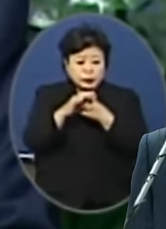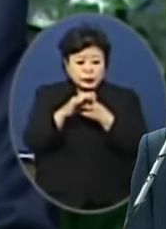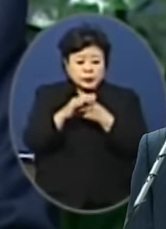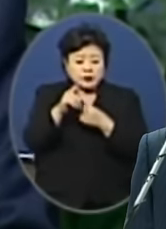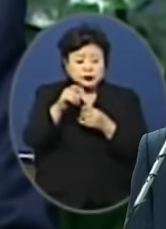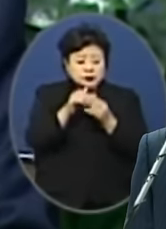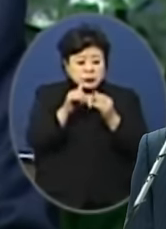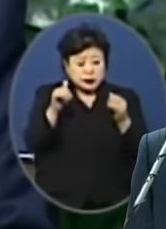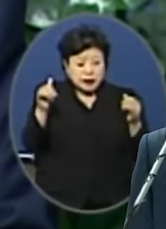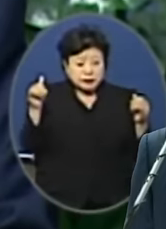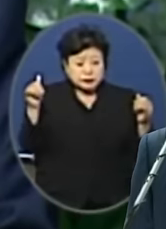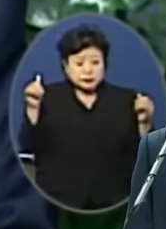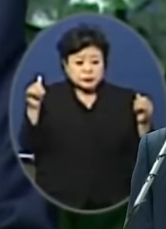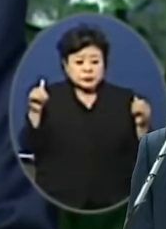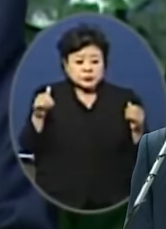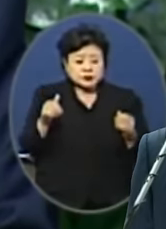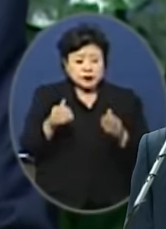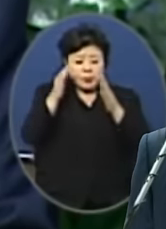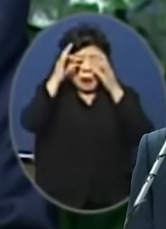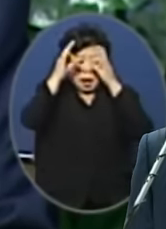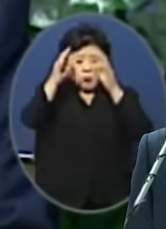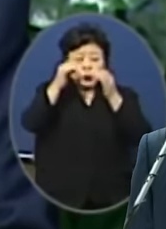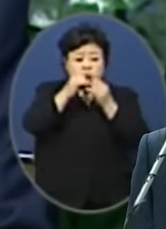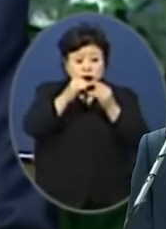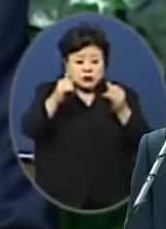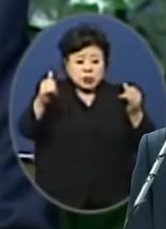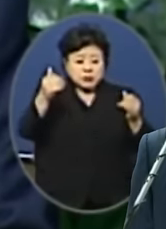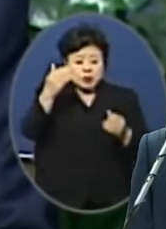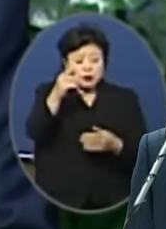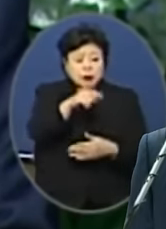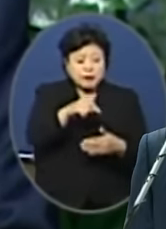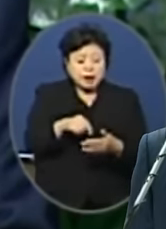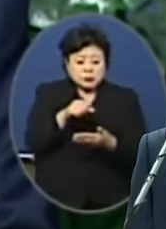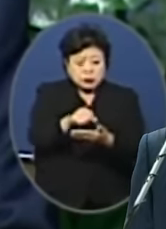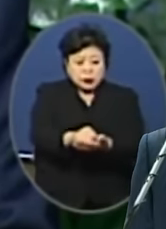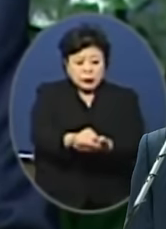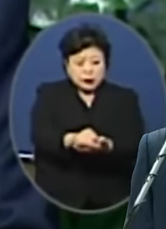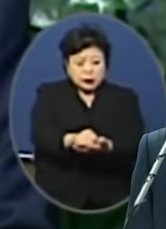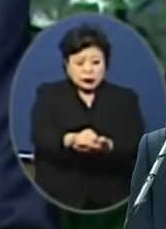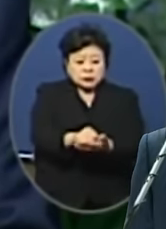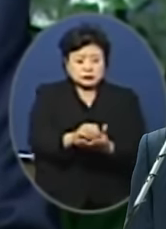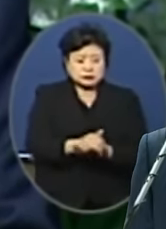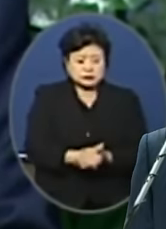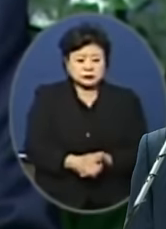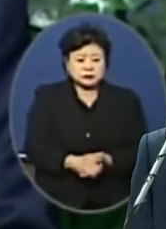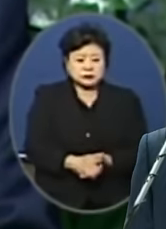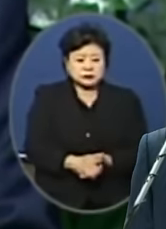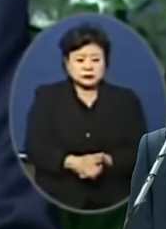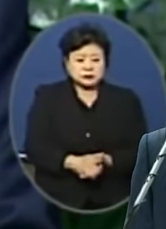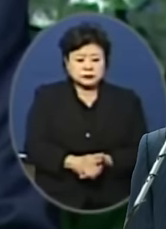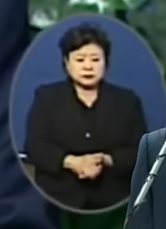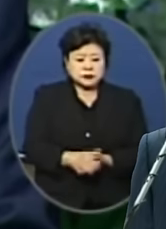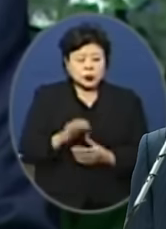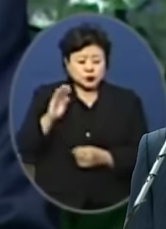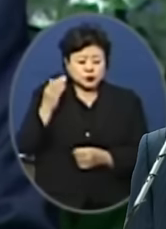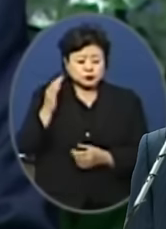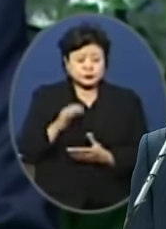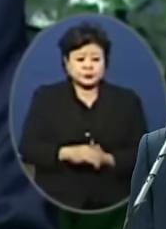상대 바라보는 상대가 여러분의 마음을 사로잡는 것입니다. 요 사이도